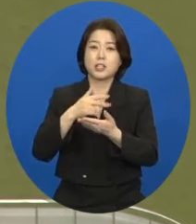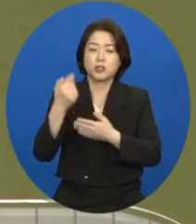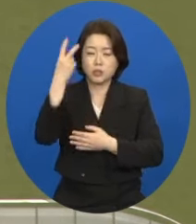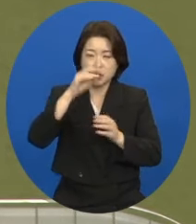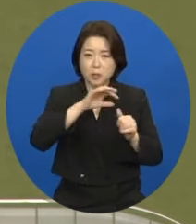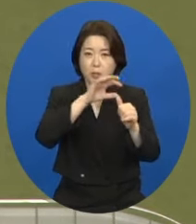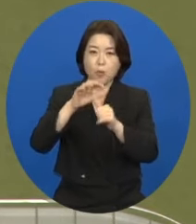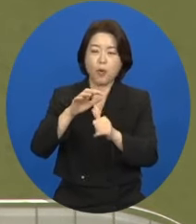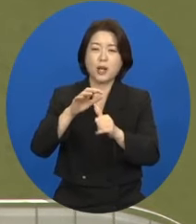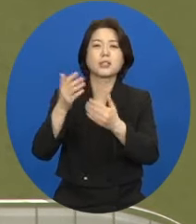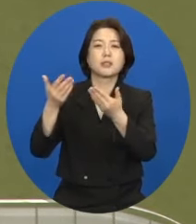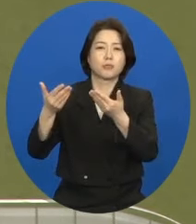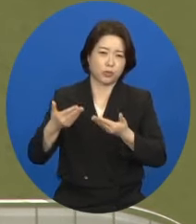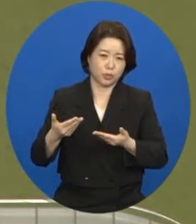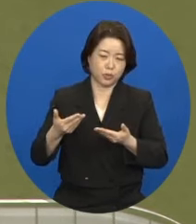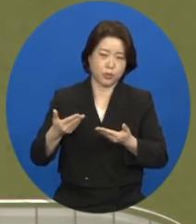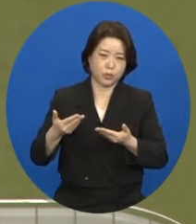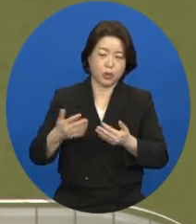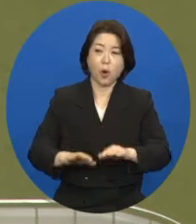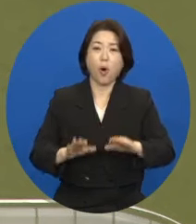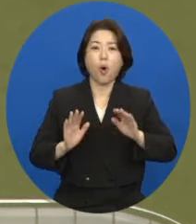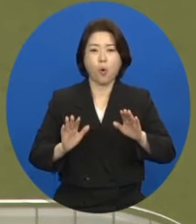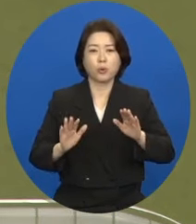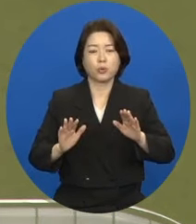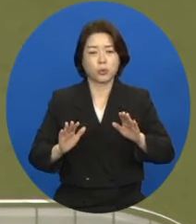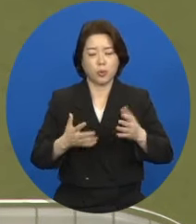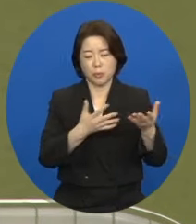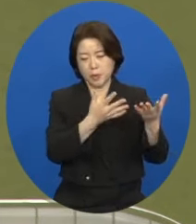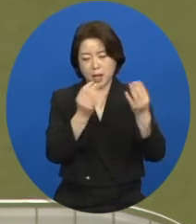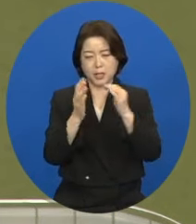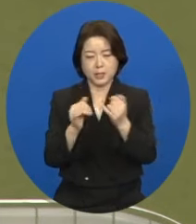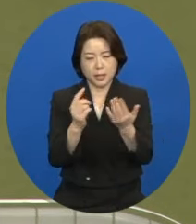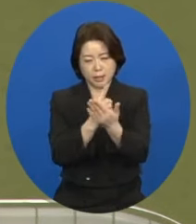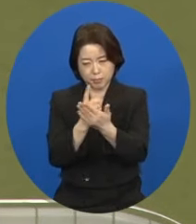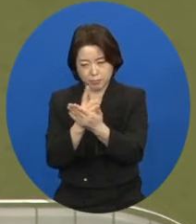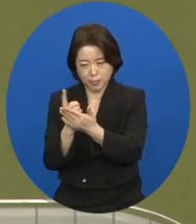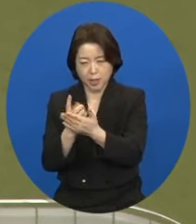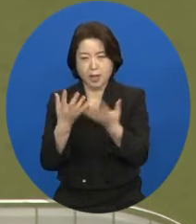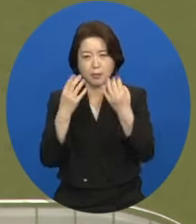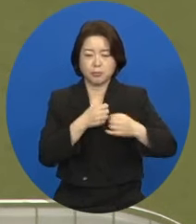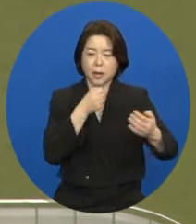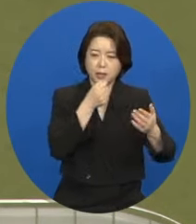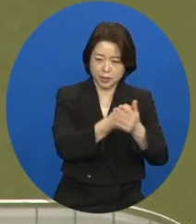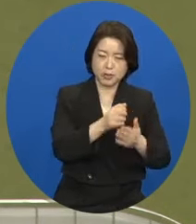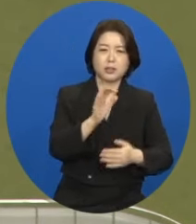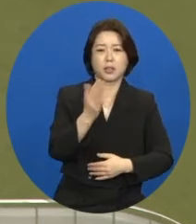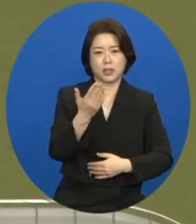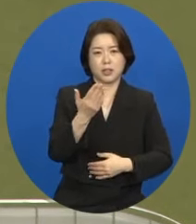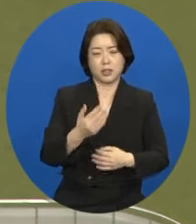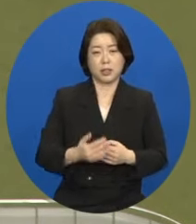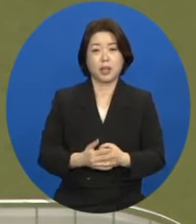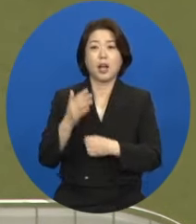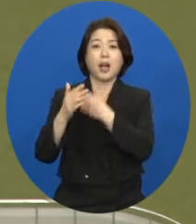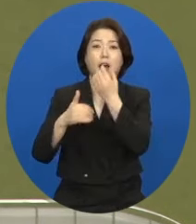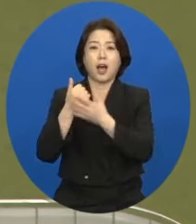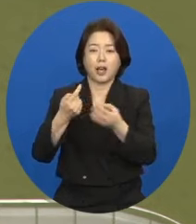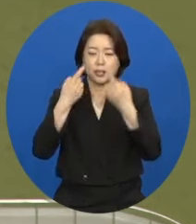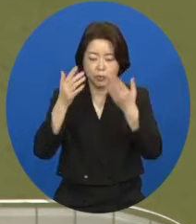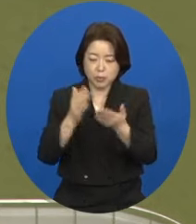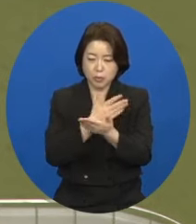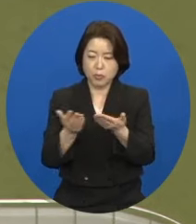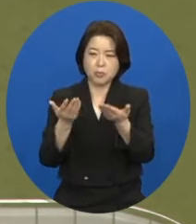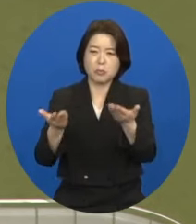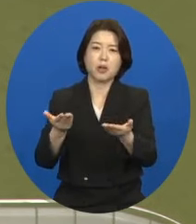보호하심과 지켜주시는 은혜를 주십시오. 오늘도 많은 사람들을 만나고 많은 결정을 내려야 합니다. 하나님이 분별력을